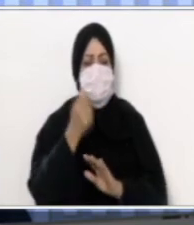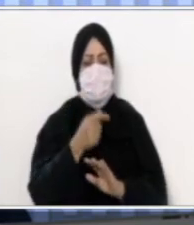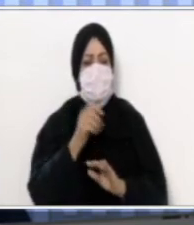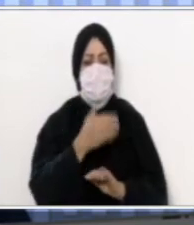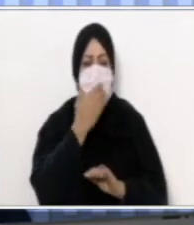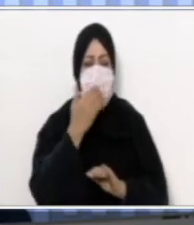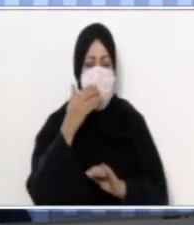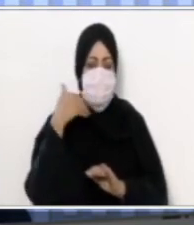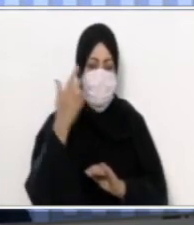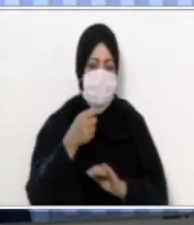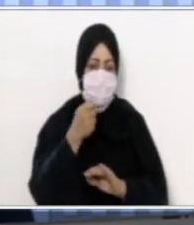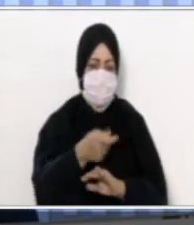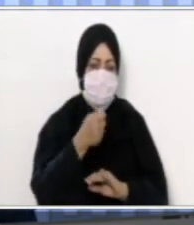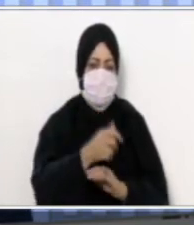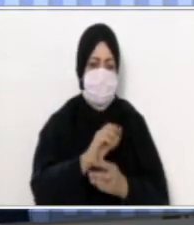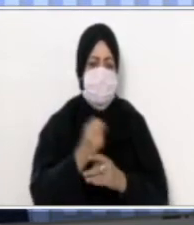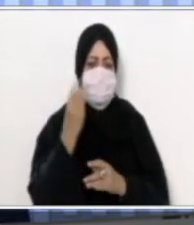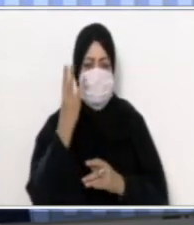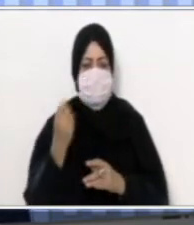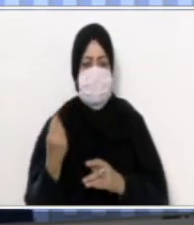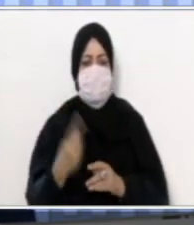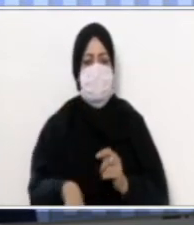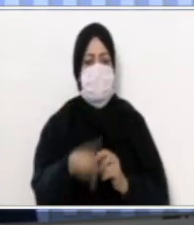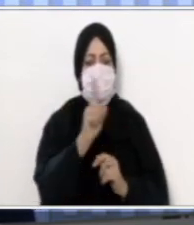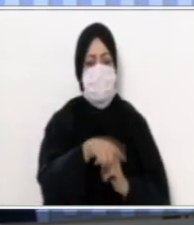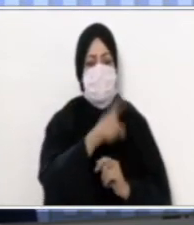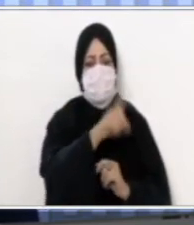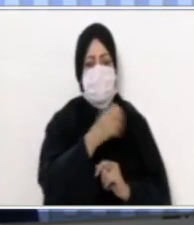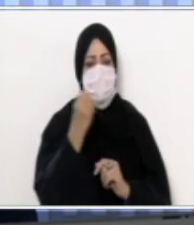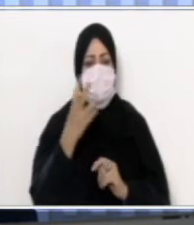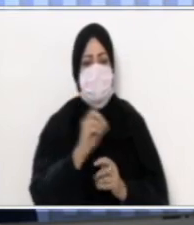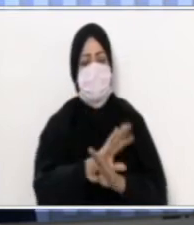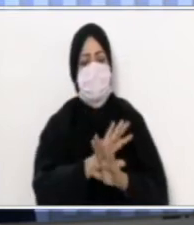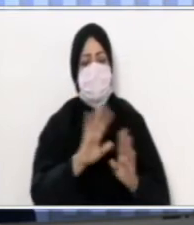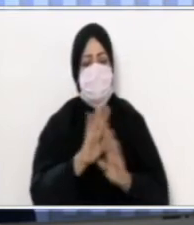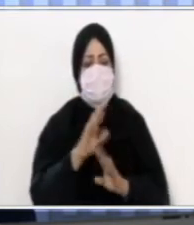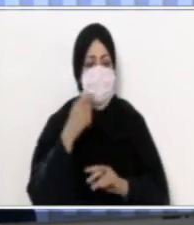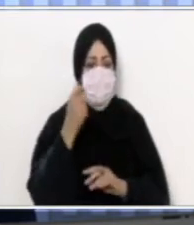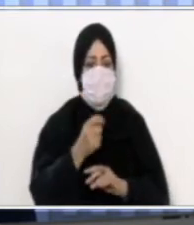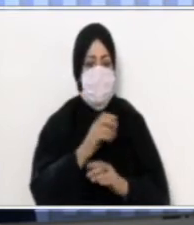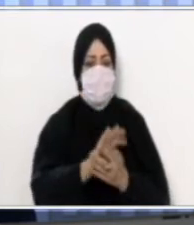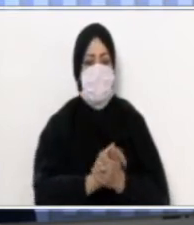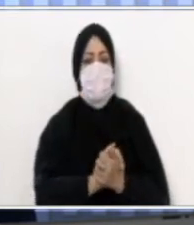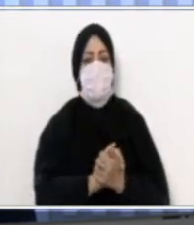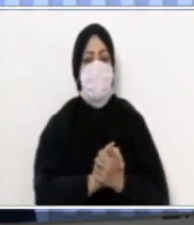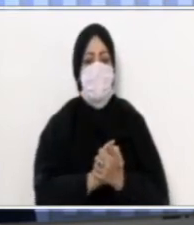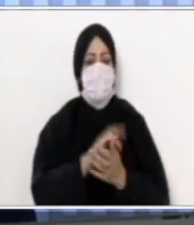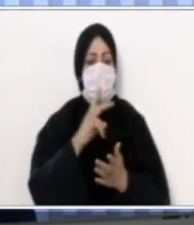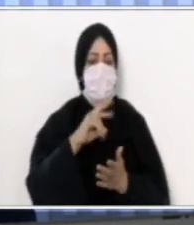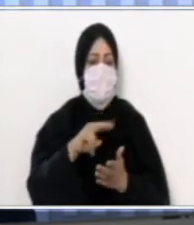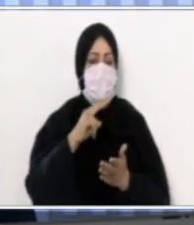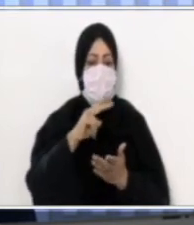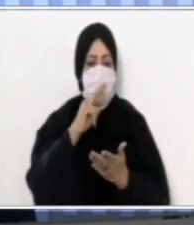هذا سؤال أيضا في الأسئلة المكتوبة، تقول الأخت أنا